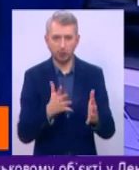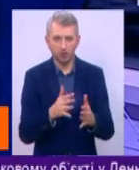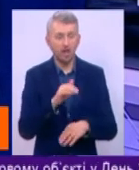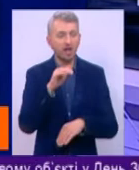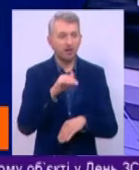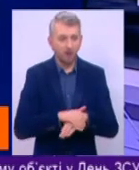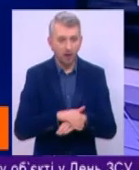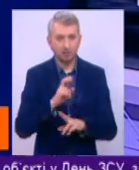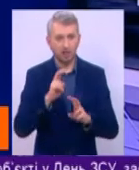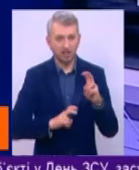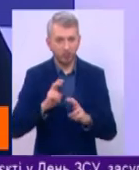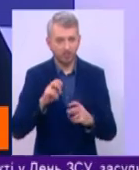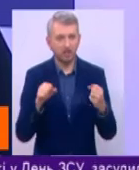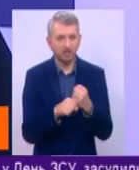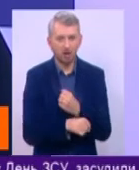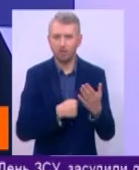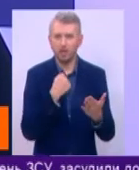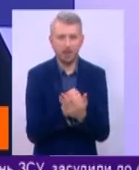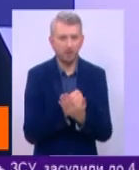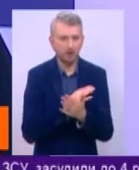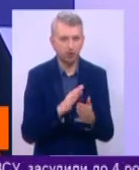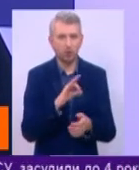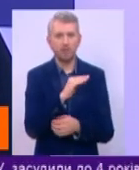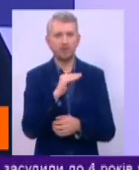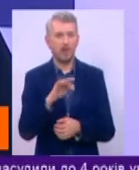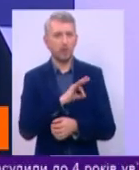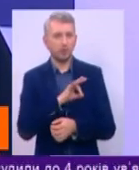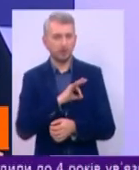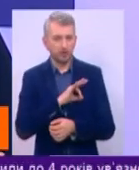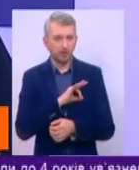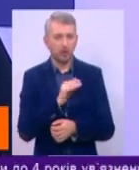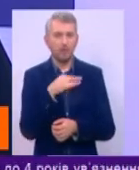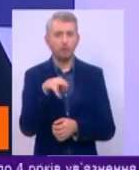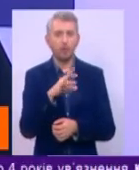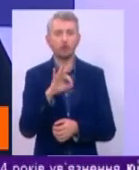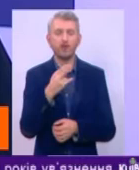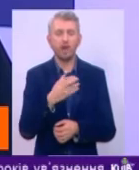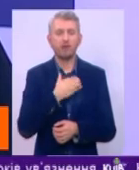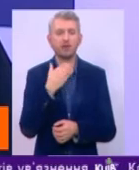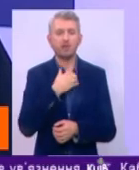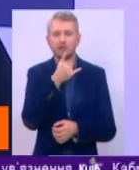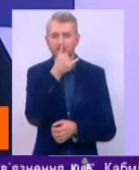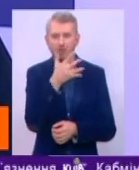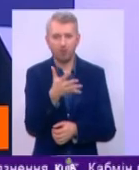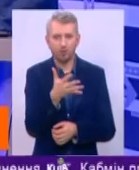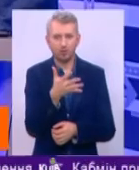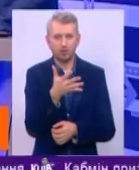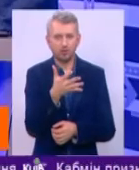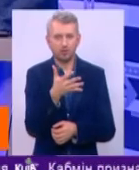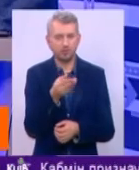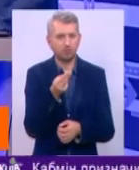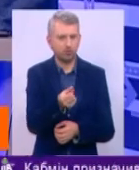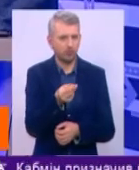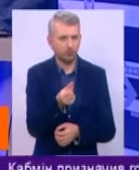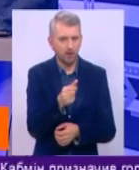факт производственной травмы не подтвержден официально юридически, фонд социального страхования не может проводить